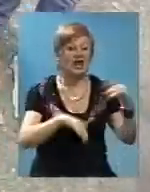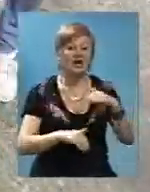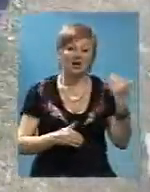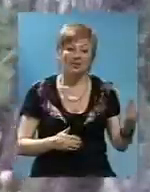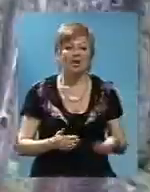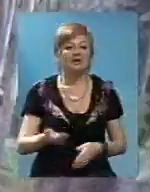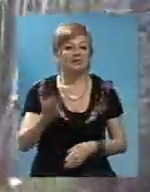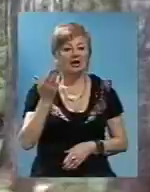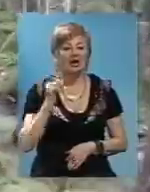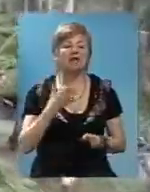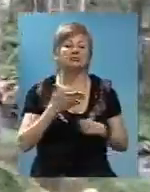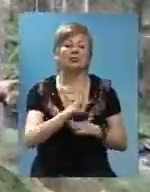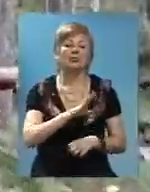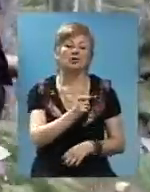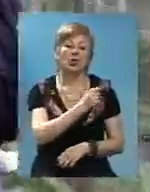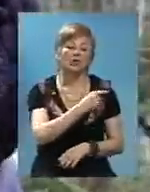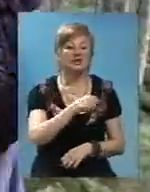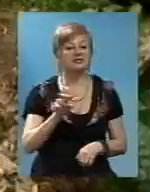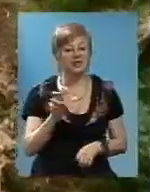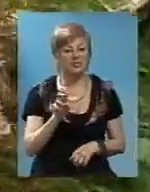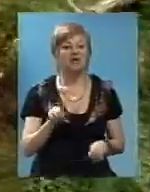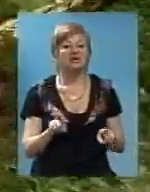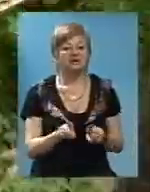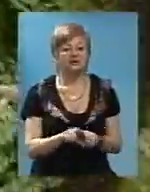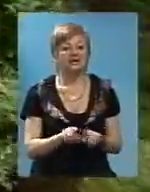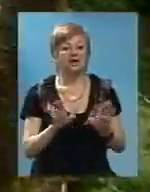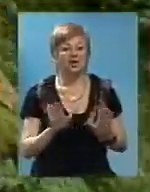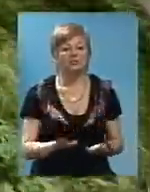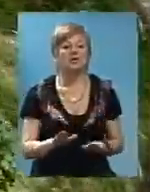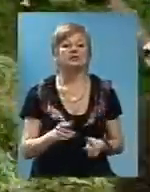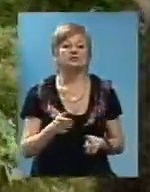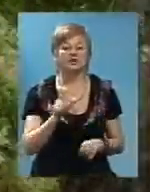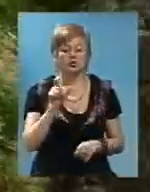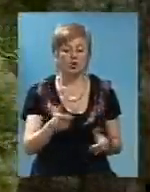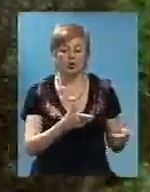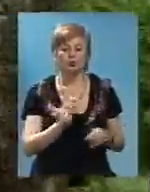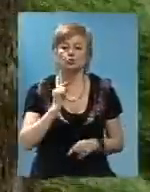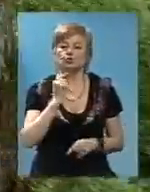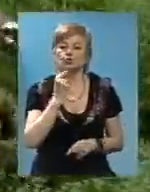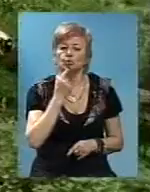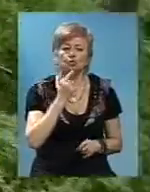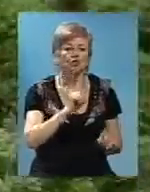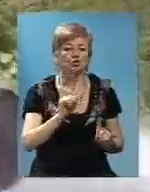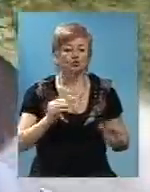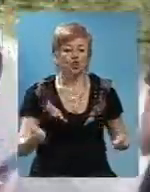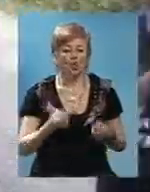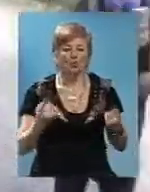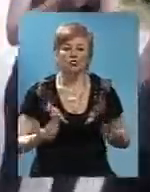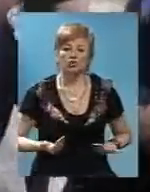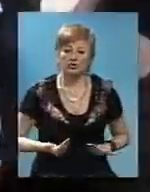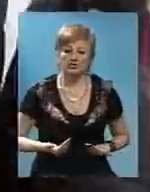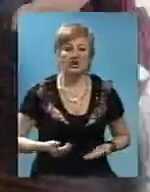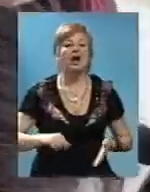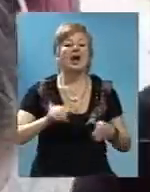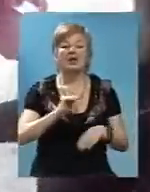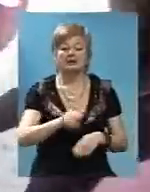діти відвідали Одесу та Бердянськ. Такі поїздки насамперед мають на меті підготувати дітей до можливих труднощів у побутовому житті. Діти довели